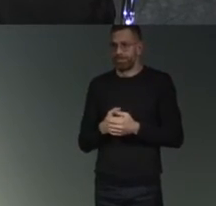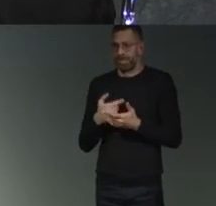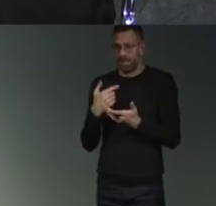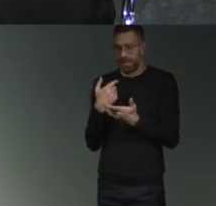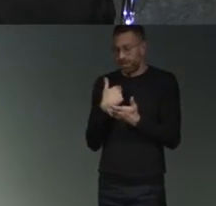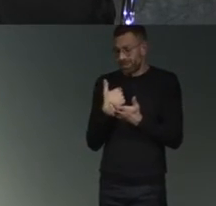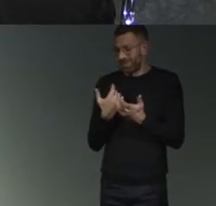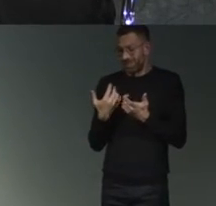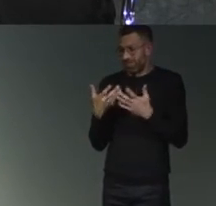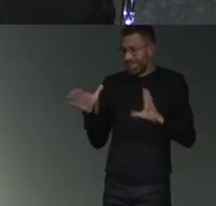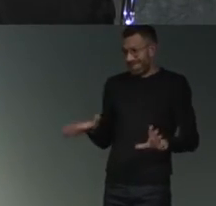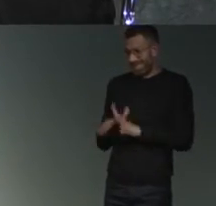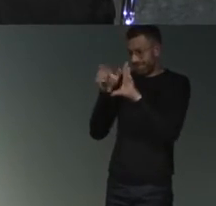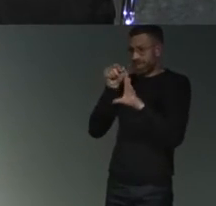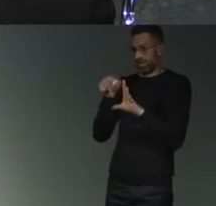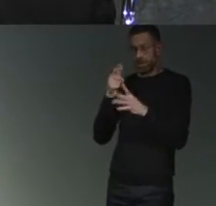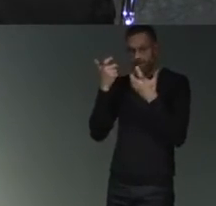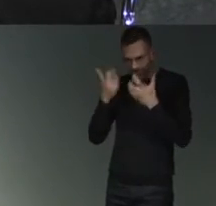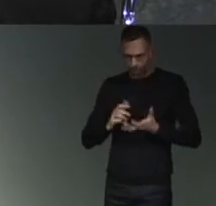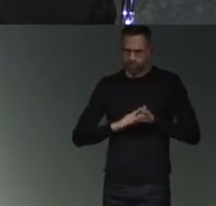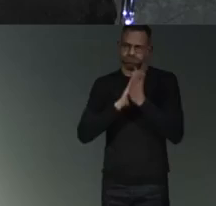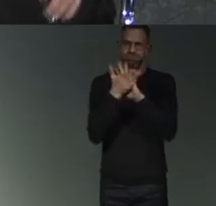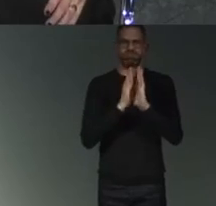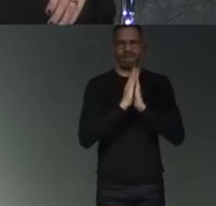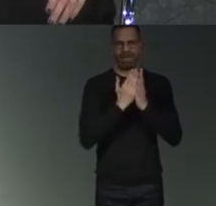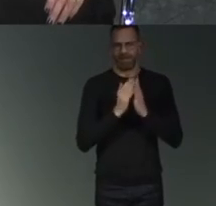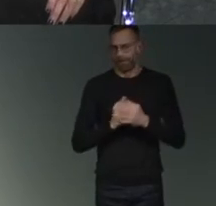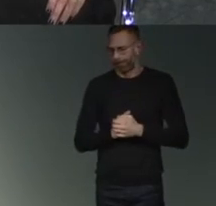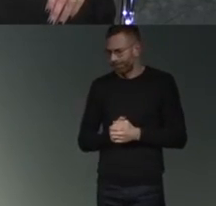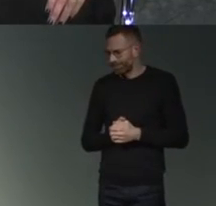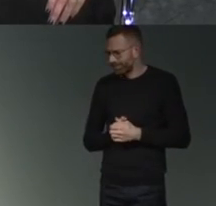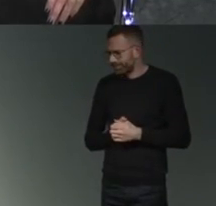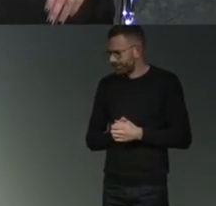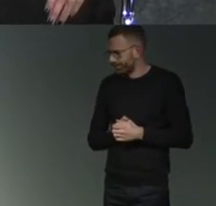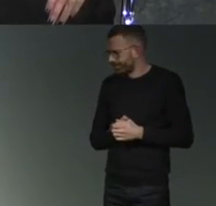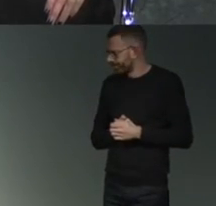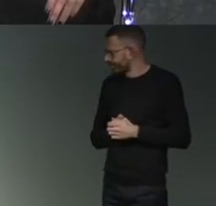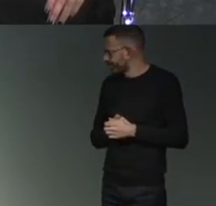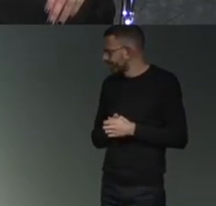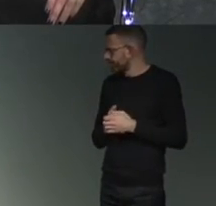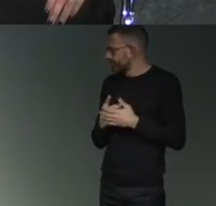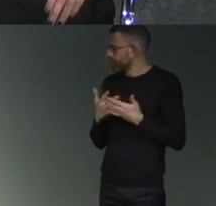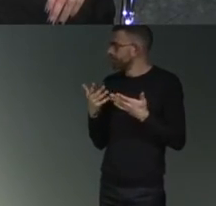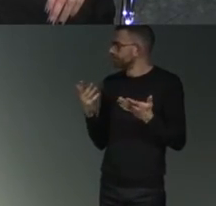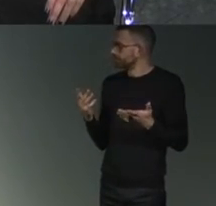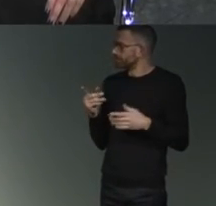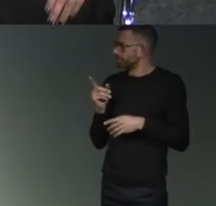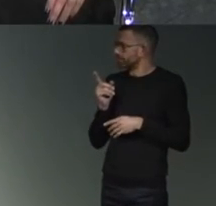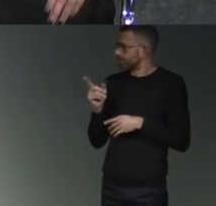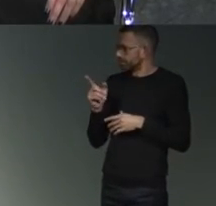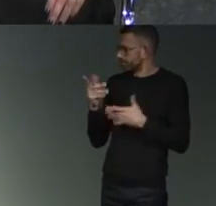faire exister cette image dans un livre. Alors, il y a un thème